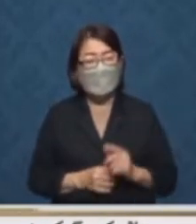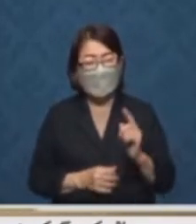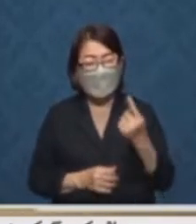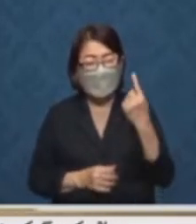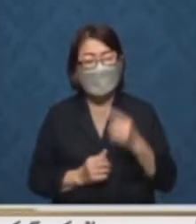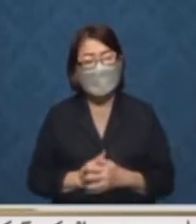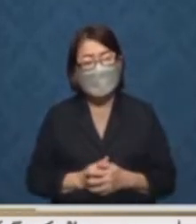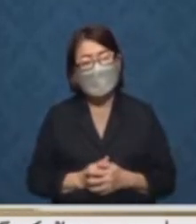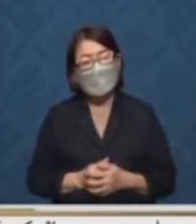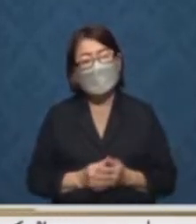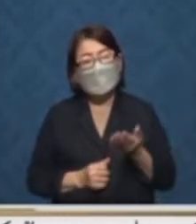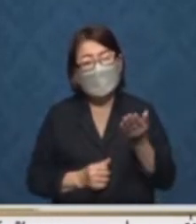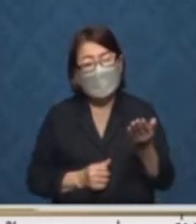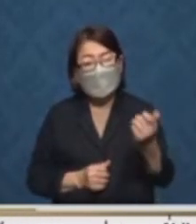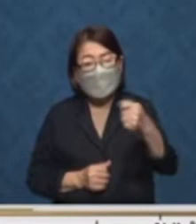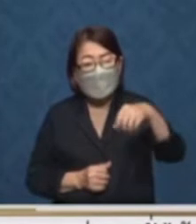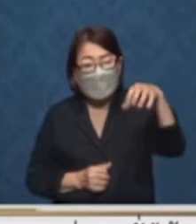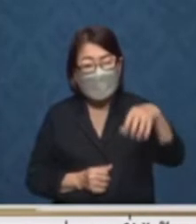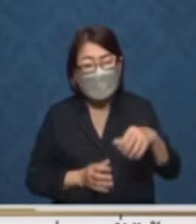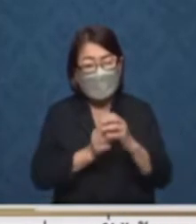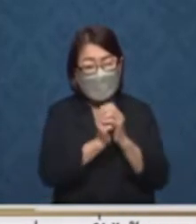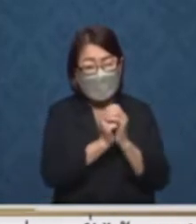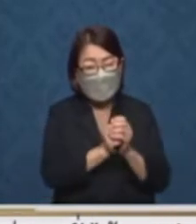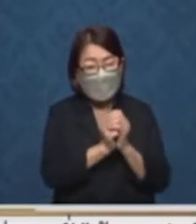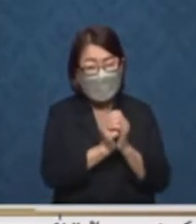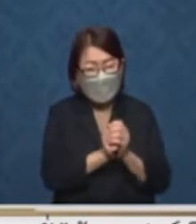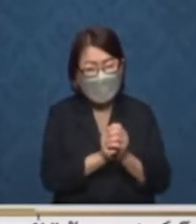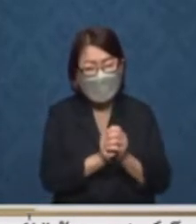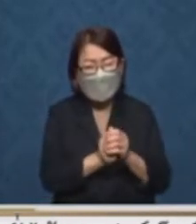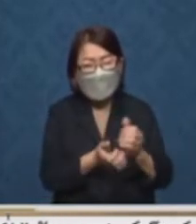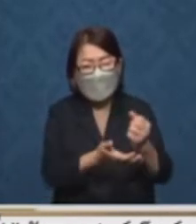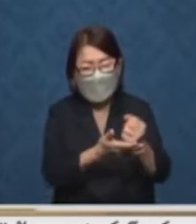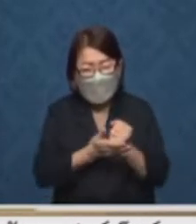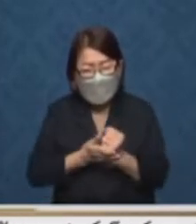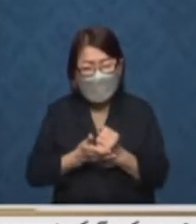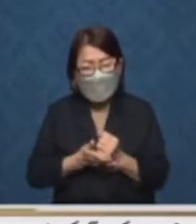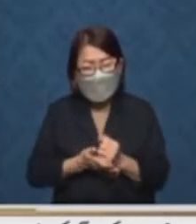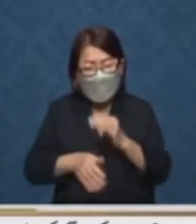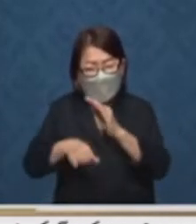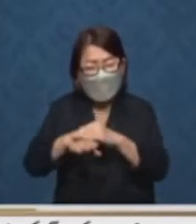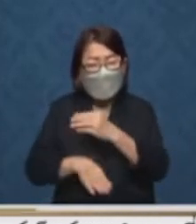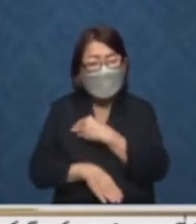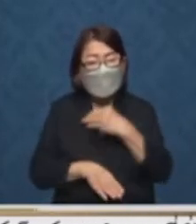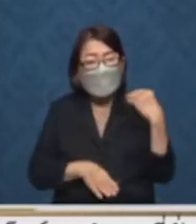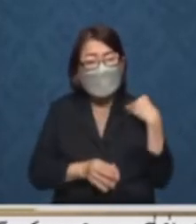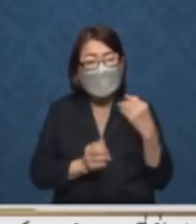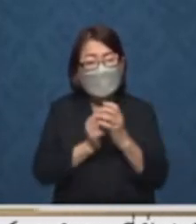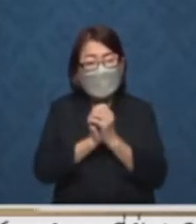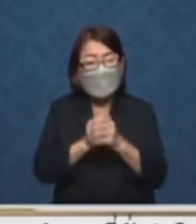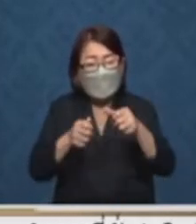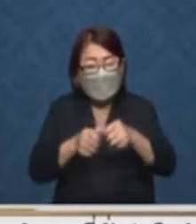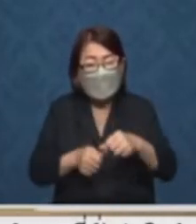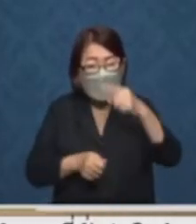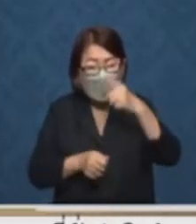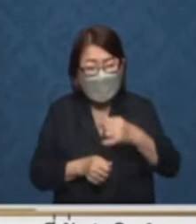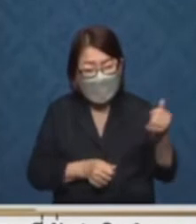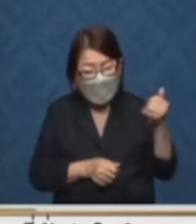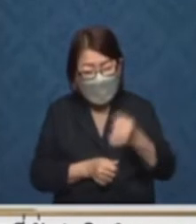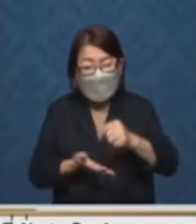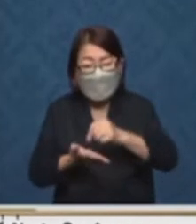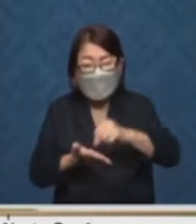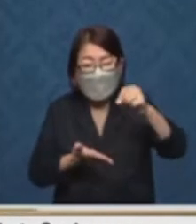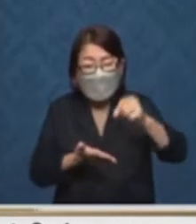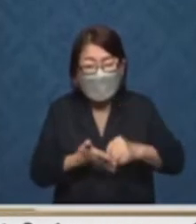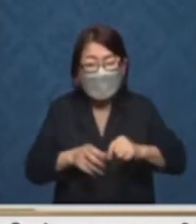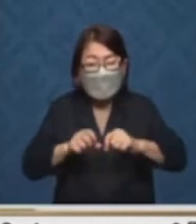ร้องขอแซสตินเนี่ยในลักษณะดังกล่าวเป็นการแสดงให้เห็นว่าตนเองเนี่ยเร่งเซ็นสัญญา